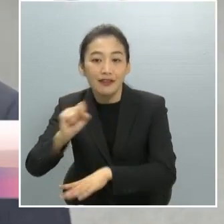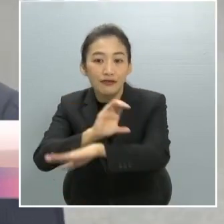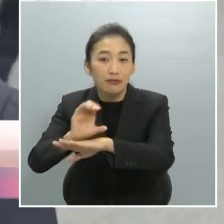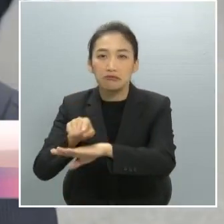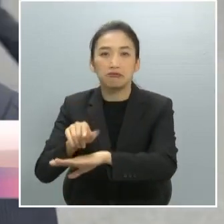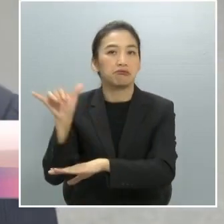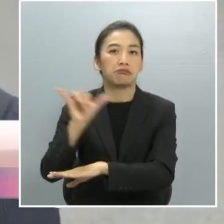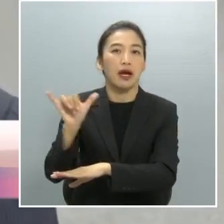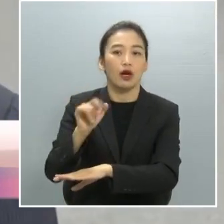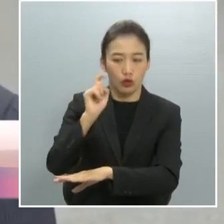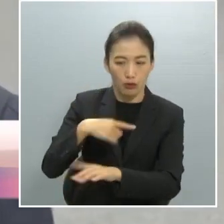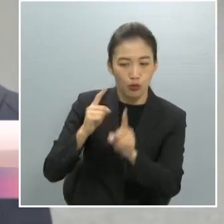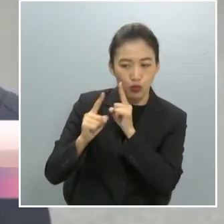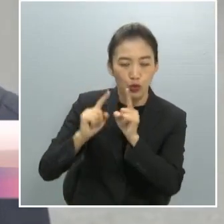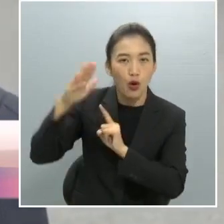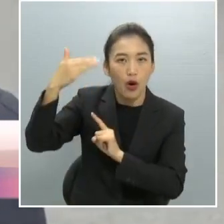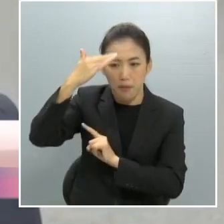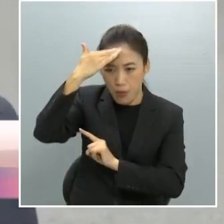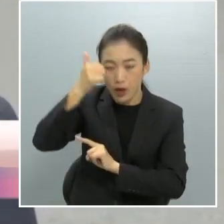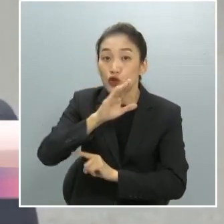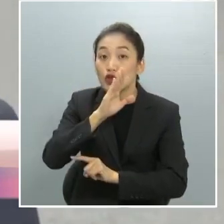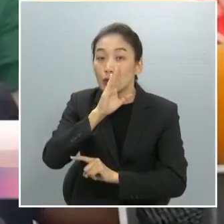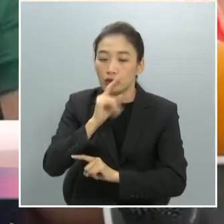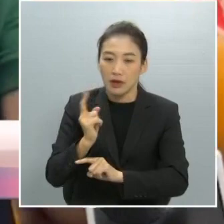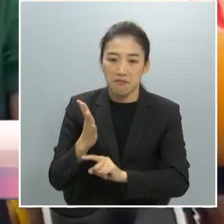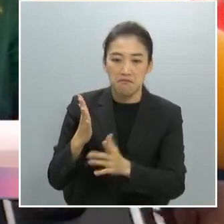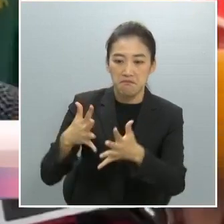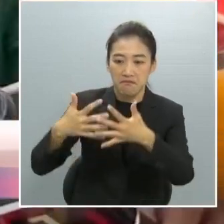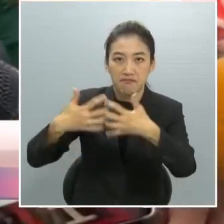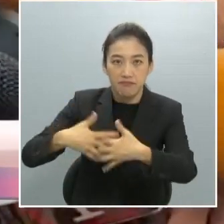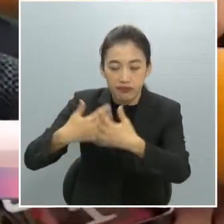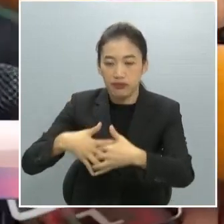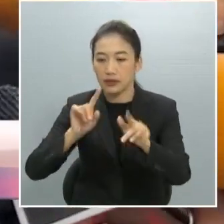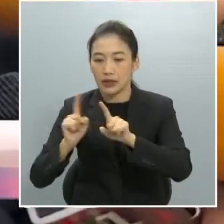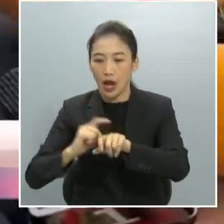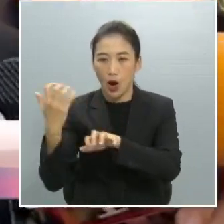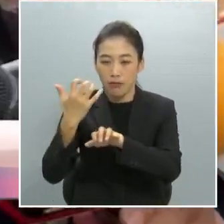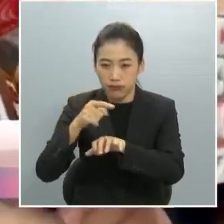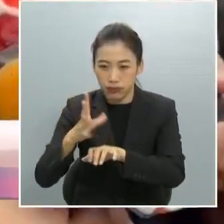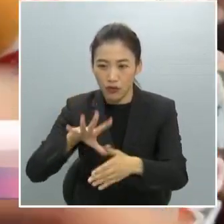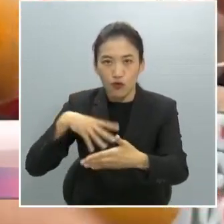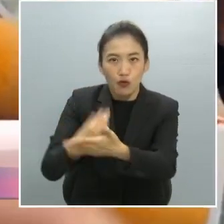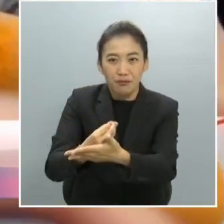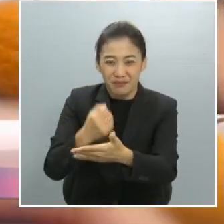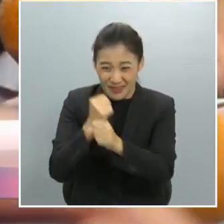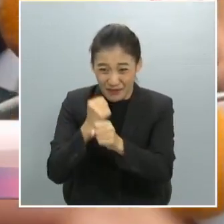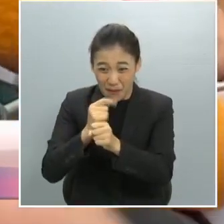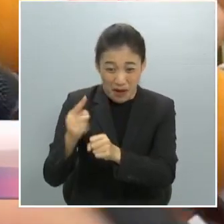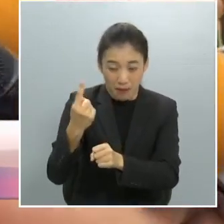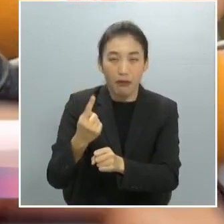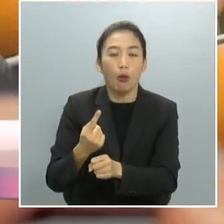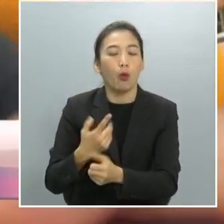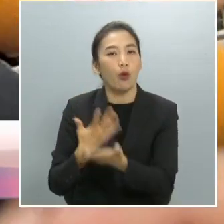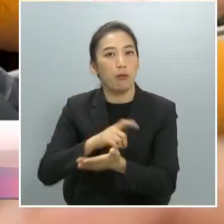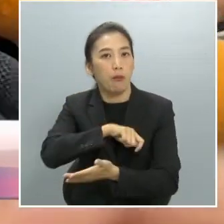ช้การติดตั้งระบบรถไฟฟ้าประมาณ 1,000 ล้านบาท คือหมายความว่ามีแน่นอนให้เข้าใจว่ามีแน่นอน มีแน่นอนครับ ใช้เวลา ใช่